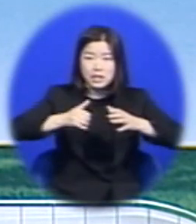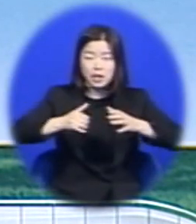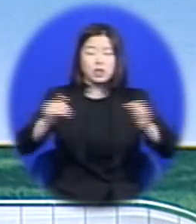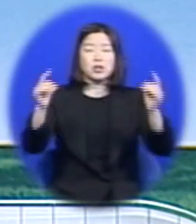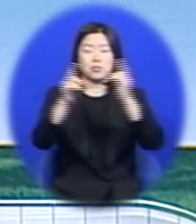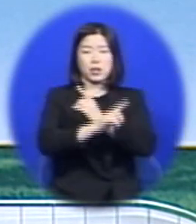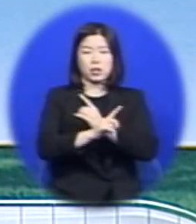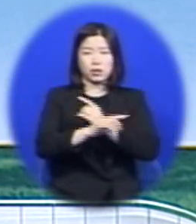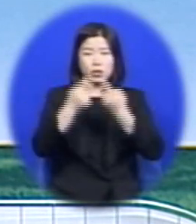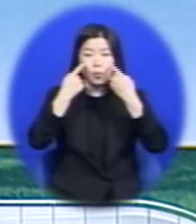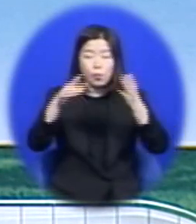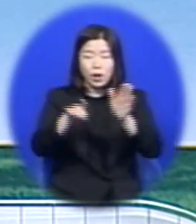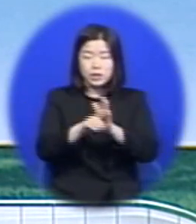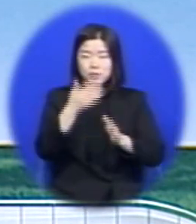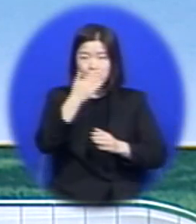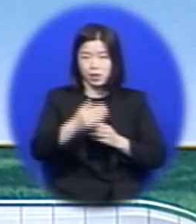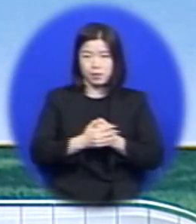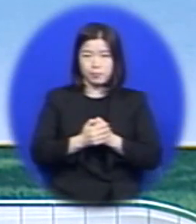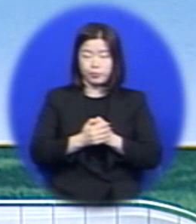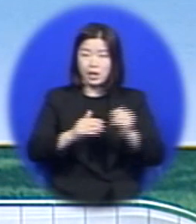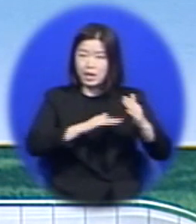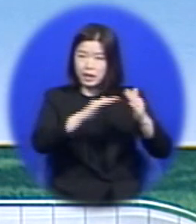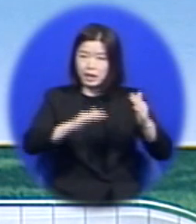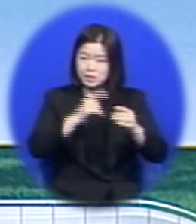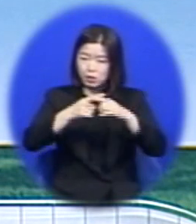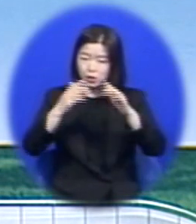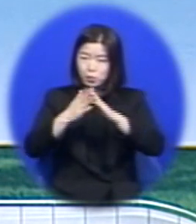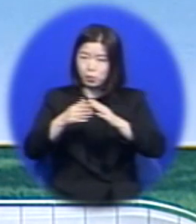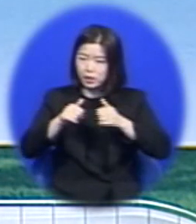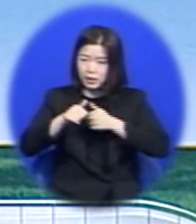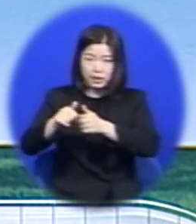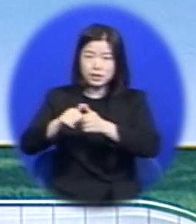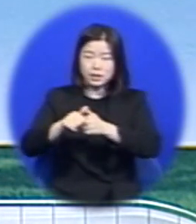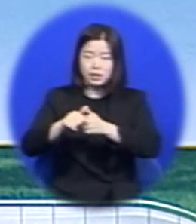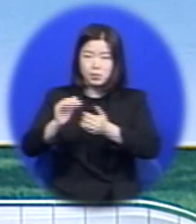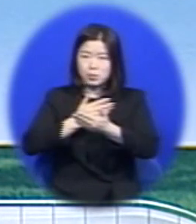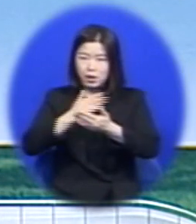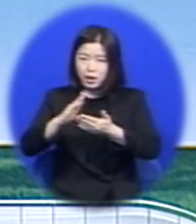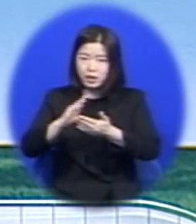거죠. 가정과 교회를 따지기 전에 예수를 믿는 나 자신